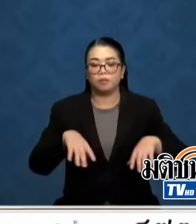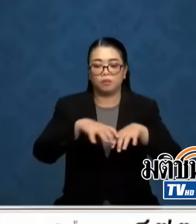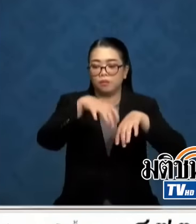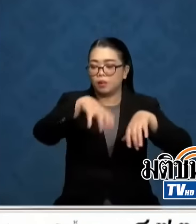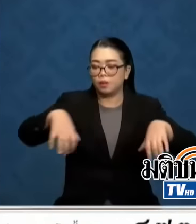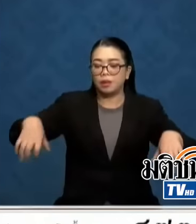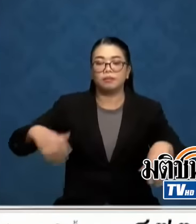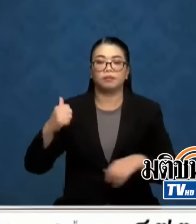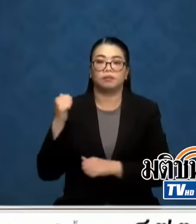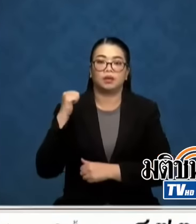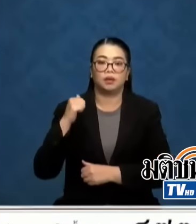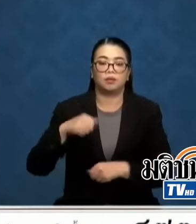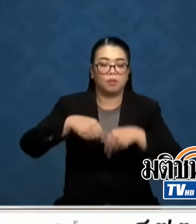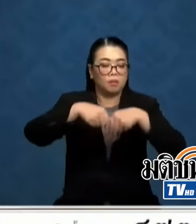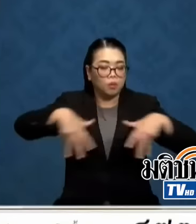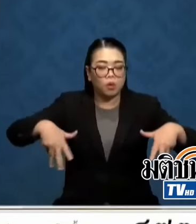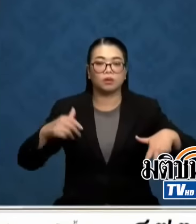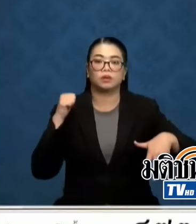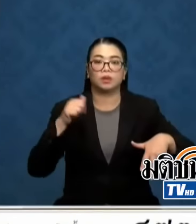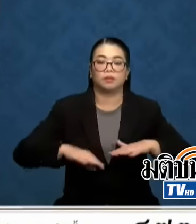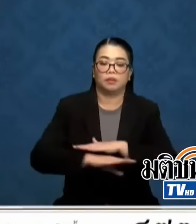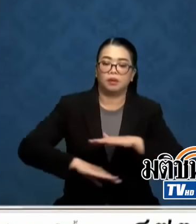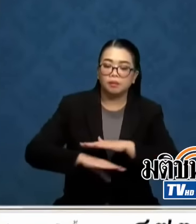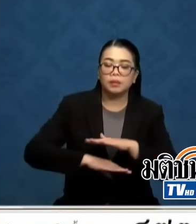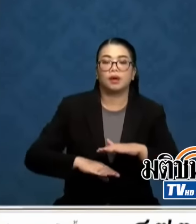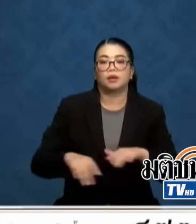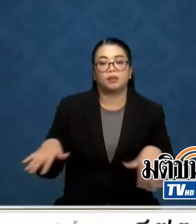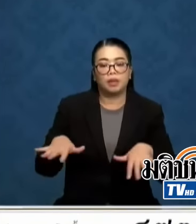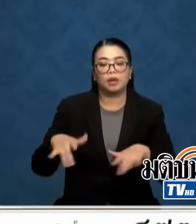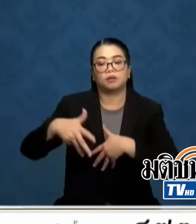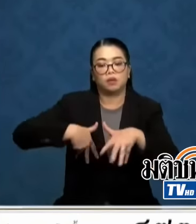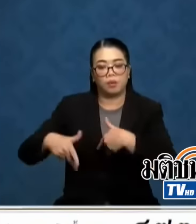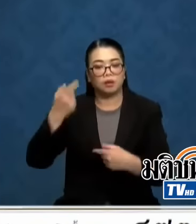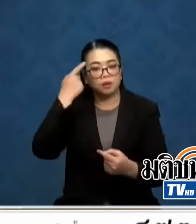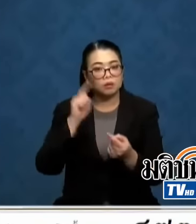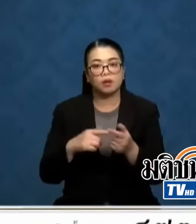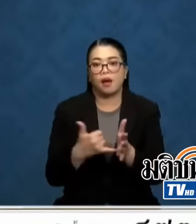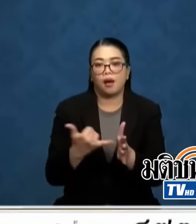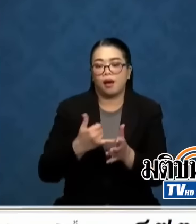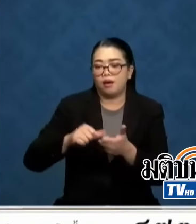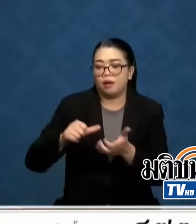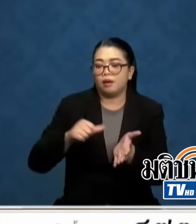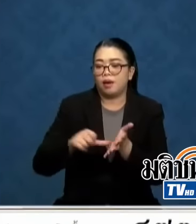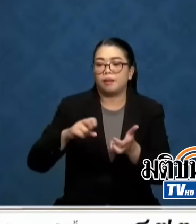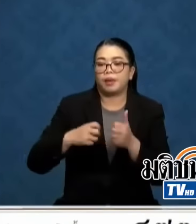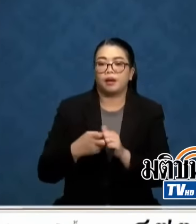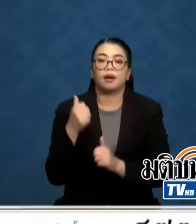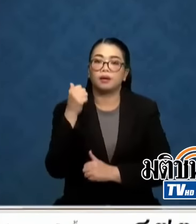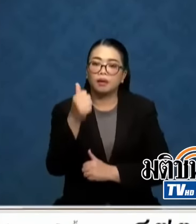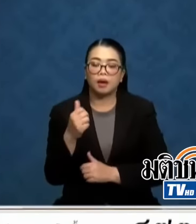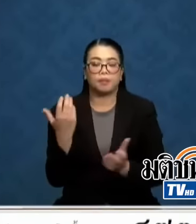สร้างที่มันไม่ซับซ้อนที่มันสามารถที่ชาวบ้านสามารถเข้าถึงได้ง่ายและก็ไม่เกี่ยวข้องกับผล